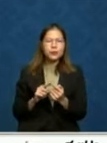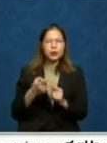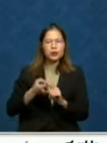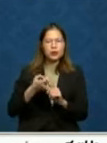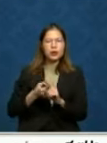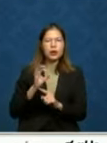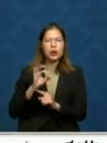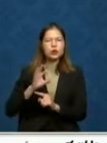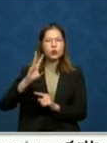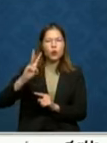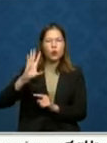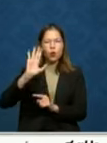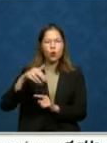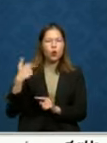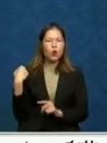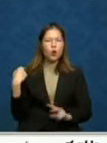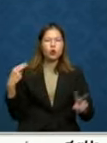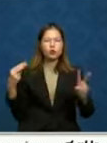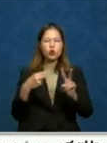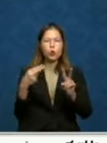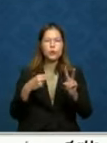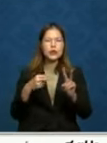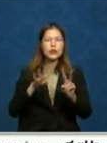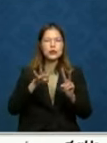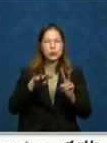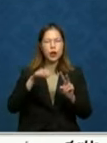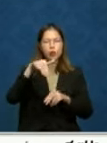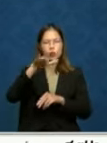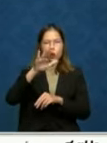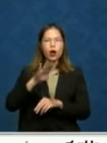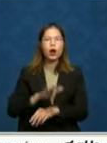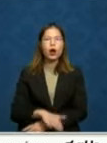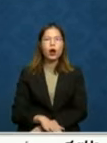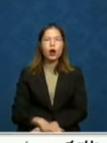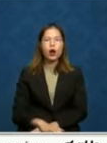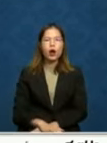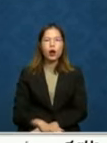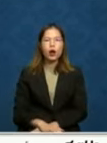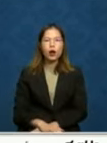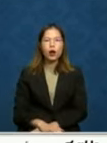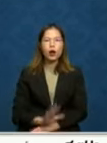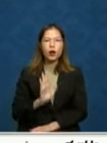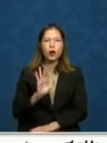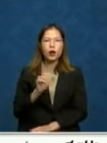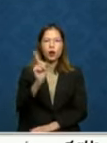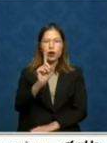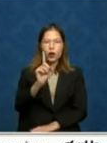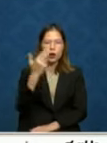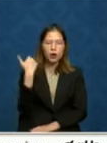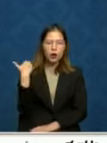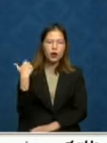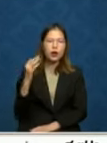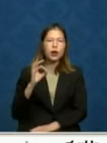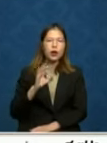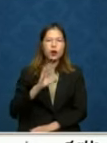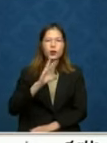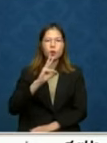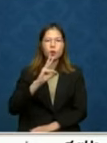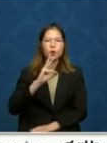เดือน 24,930 บาท50สตางค์ 96เดือนไม่ถึ